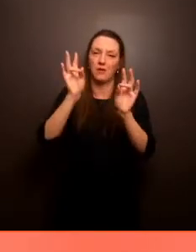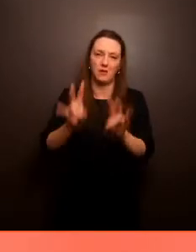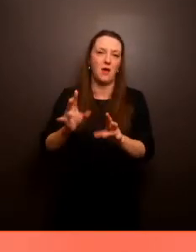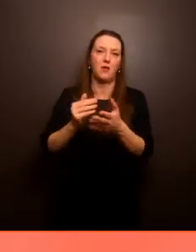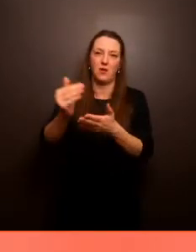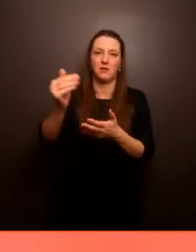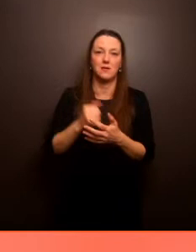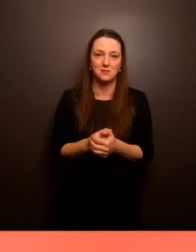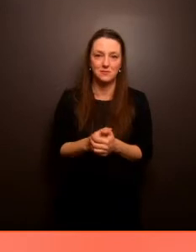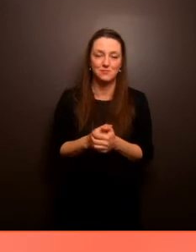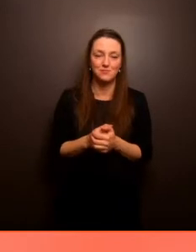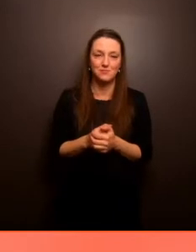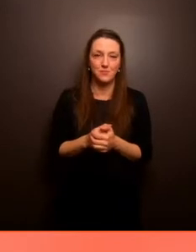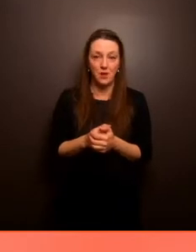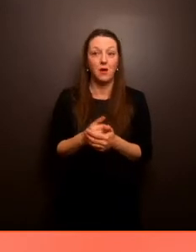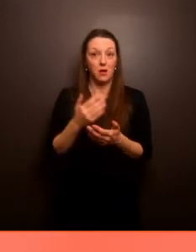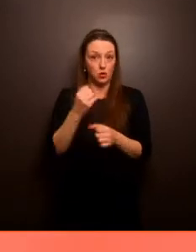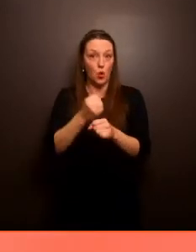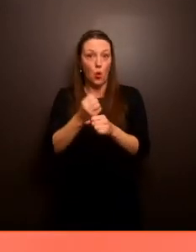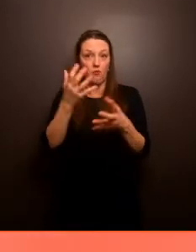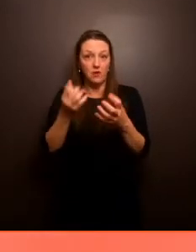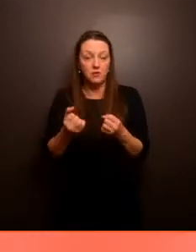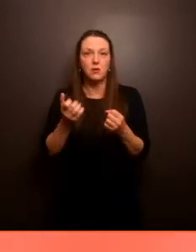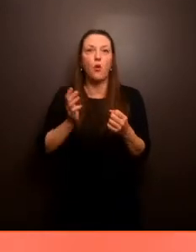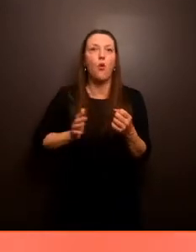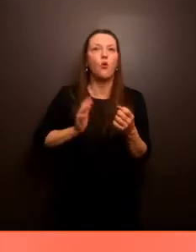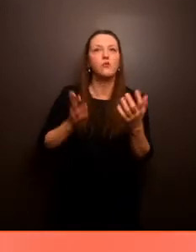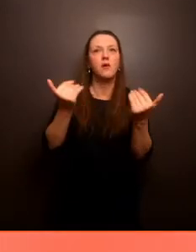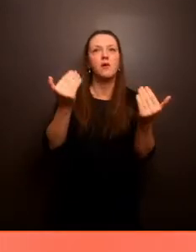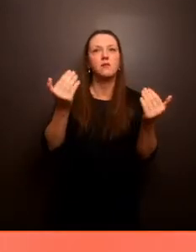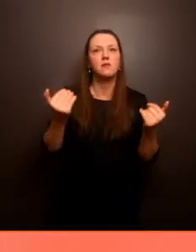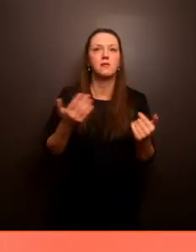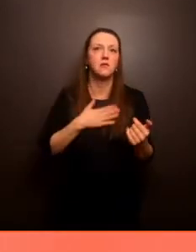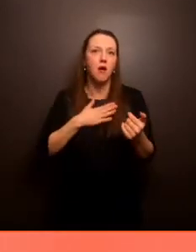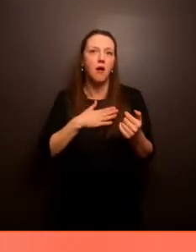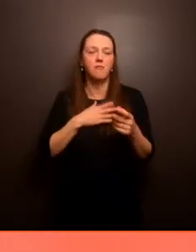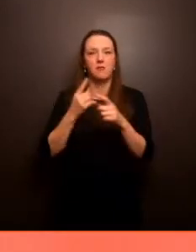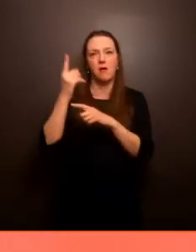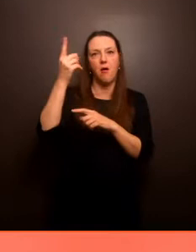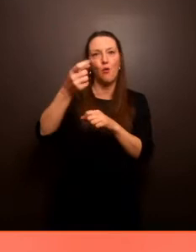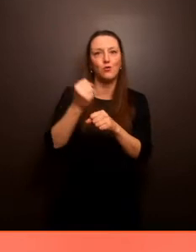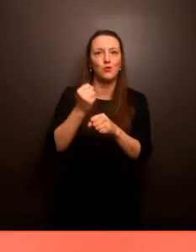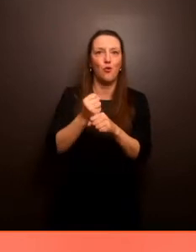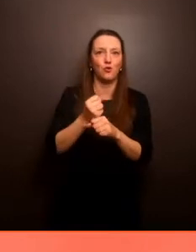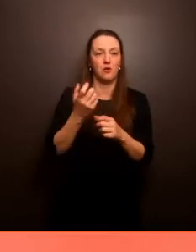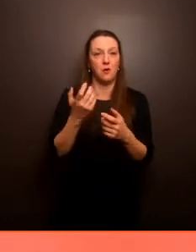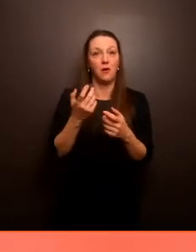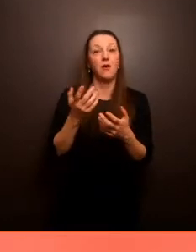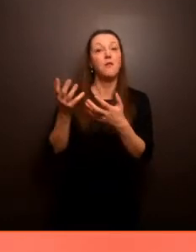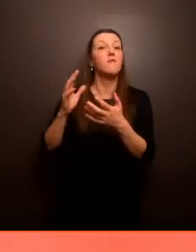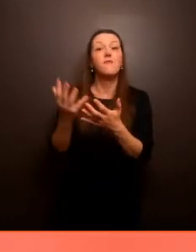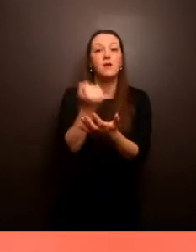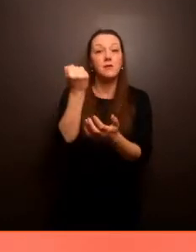üks ootus tööandjatele, täna töövõtjate poolt või vähemasti painlikus selles osas. Ja võidavad need tööandjad,